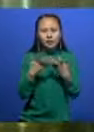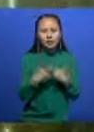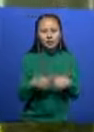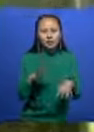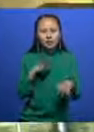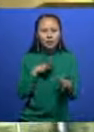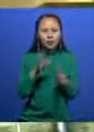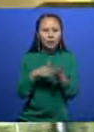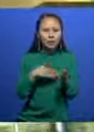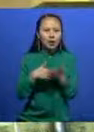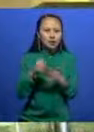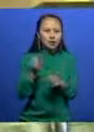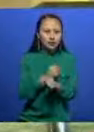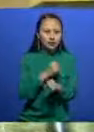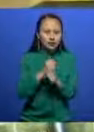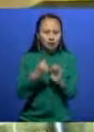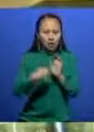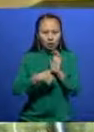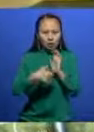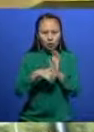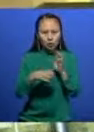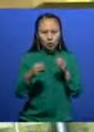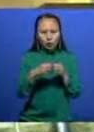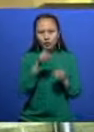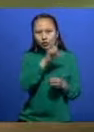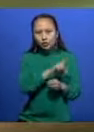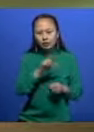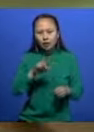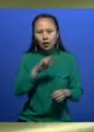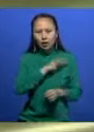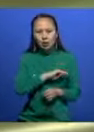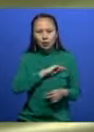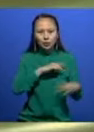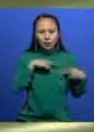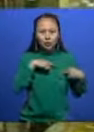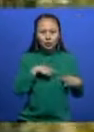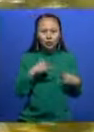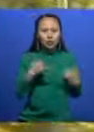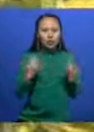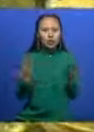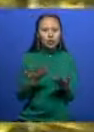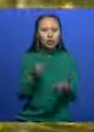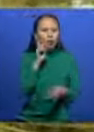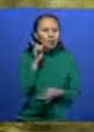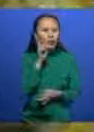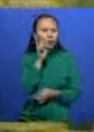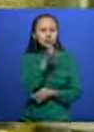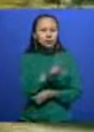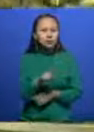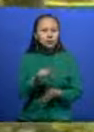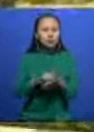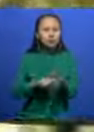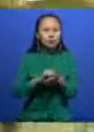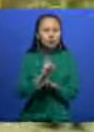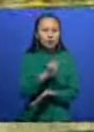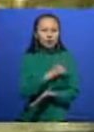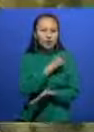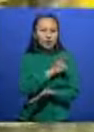майды өңдеу кешенінде қазір 610 адам еңбек етеді. Басым бөлігі жас мамандар. Майды құтыларға құю цехының шебері